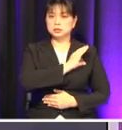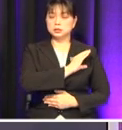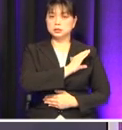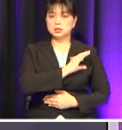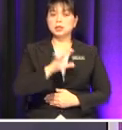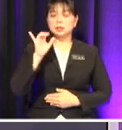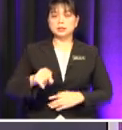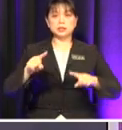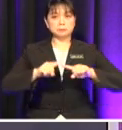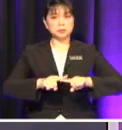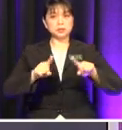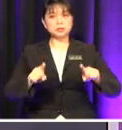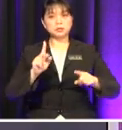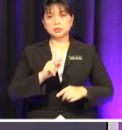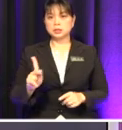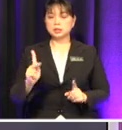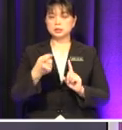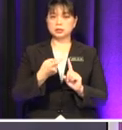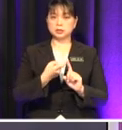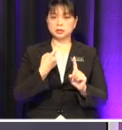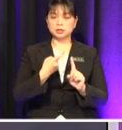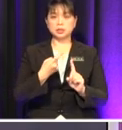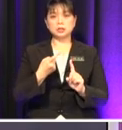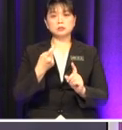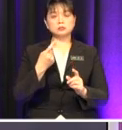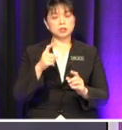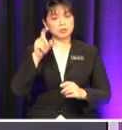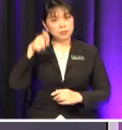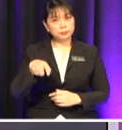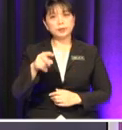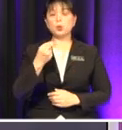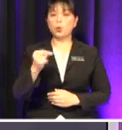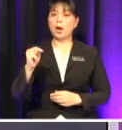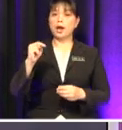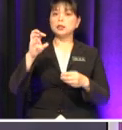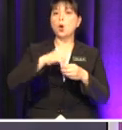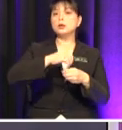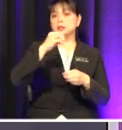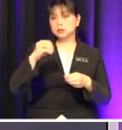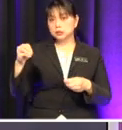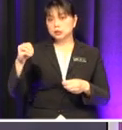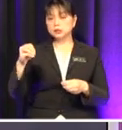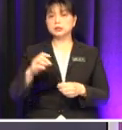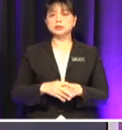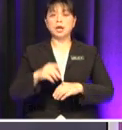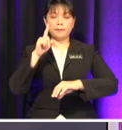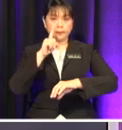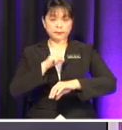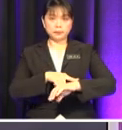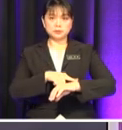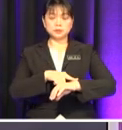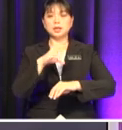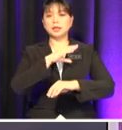yang membedakannya dari segi pertama ialah kepulauan Oksigen yang kedua masa yang ketiga